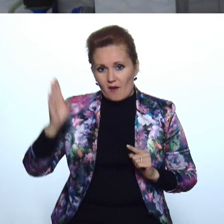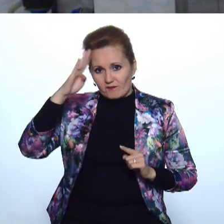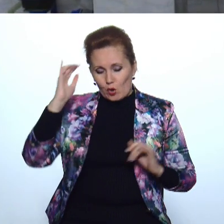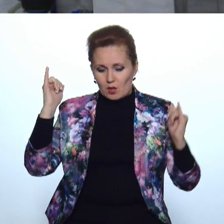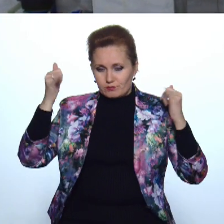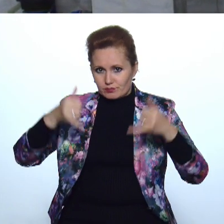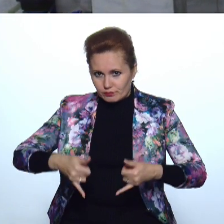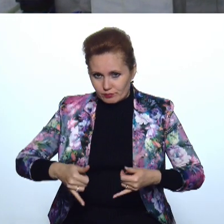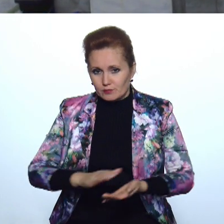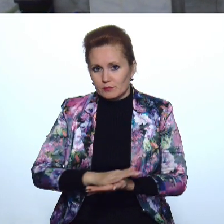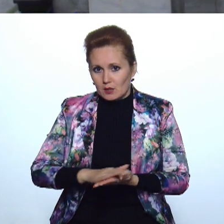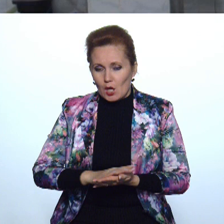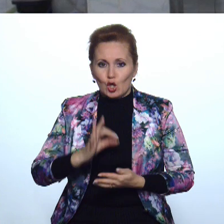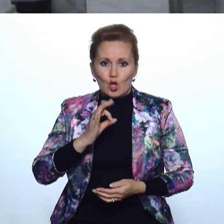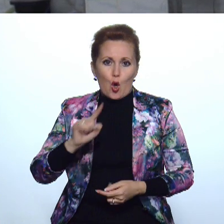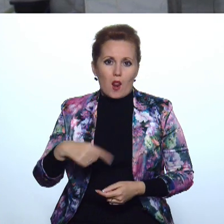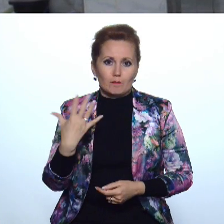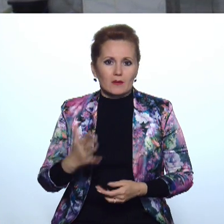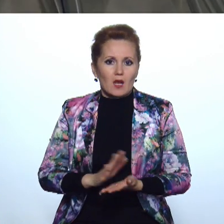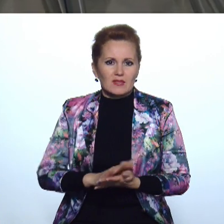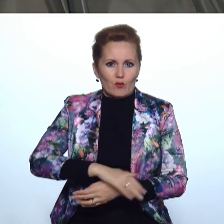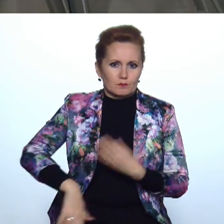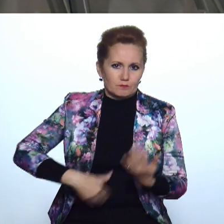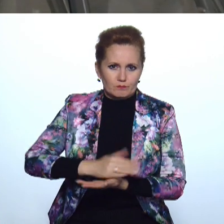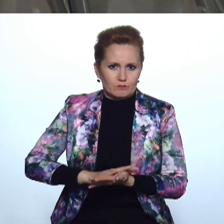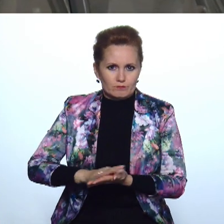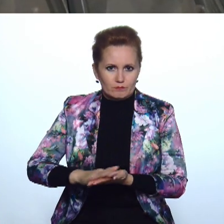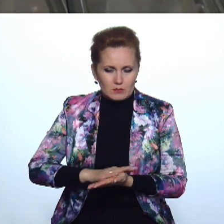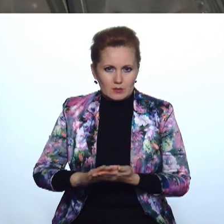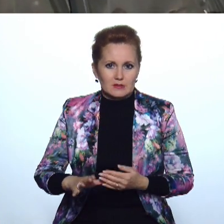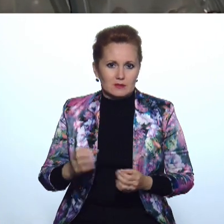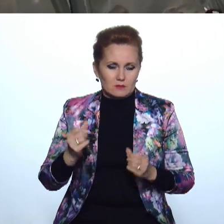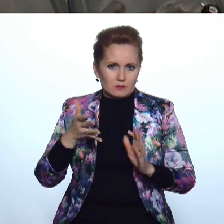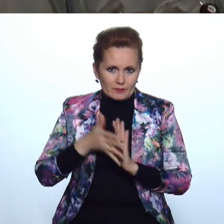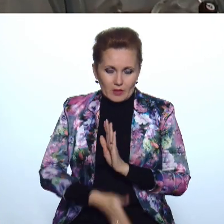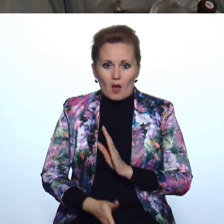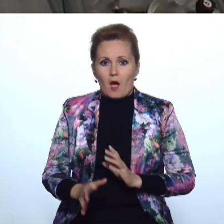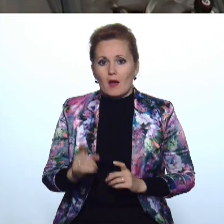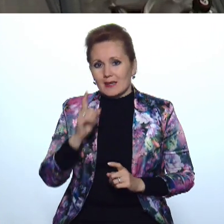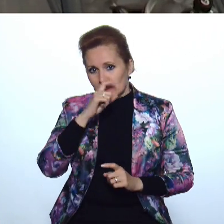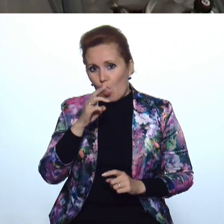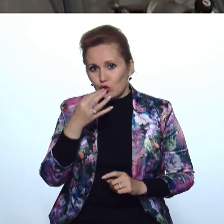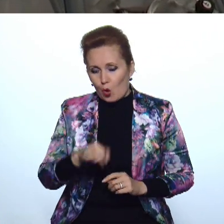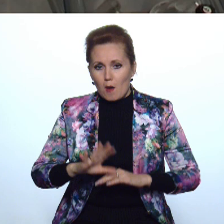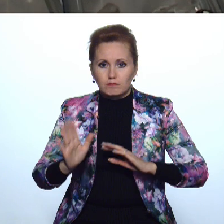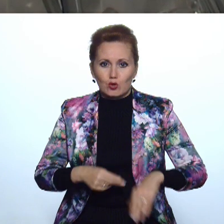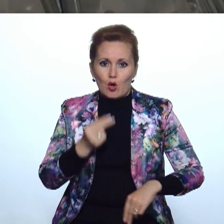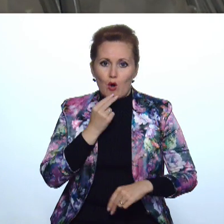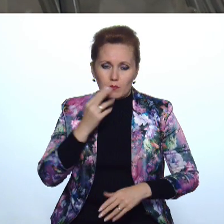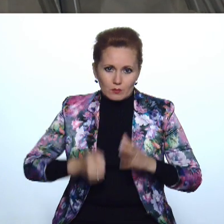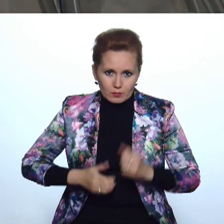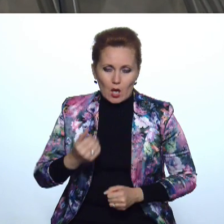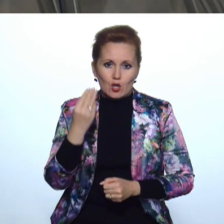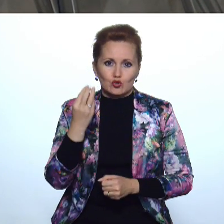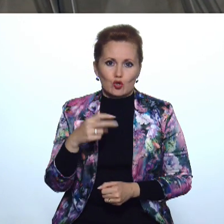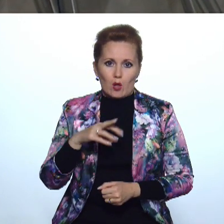создается 0,5% раствор моющего средства. Одна промывка кислотой после обеденной дойки, две промывки